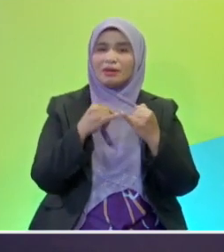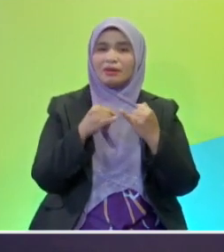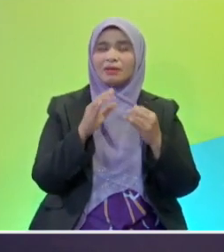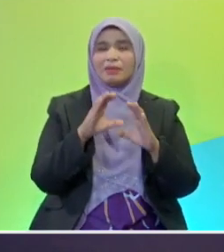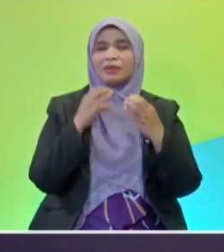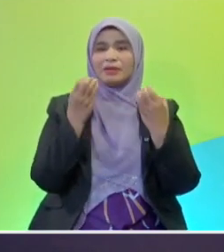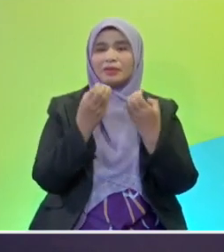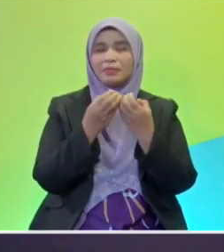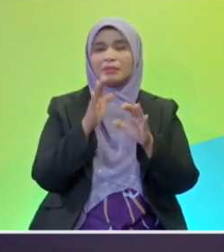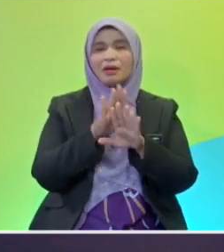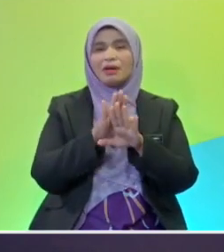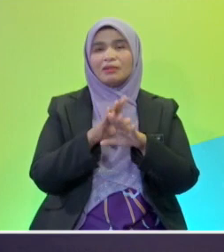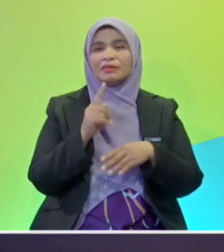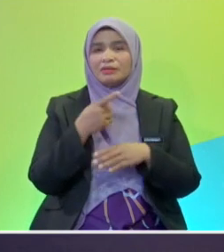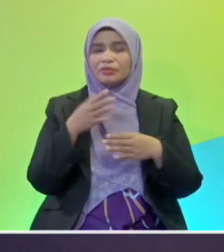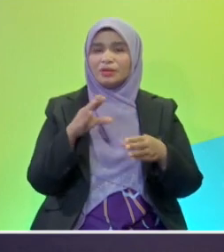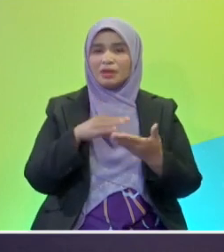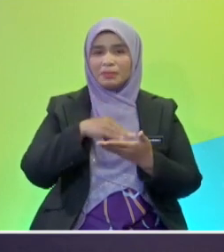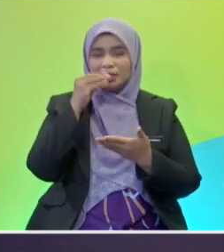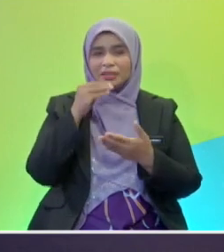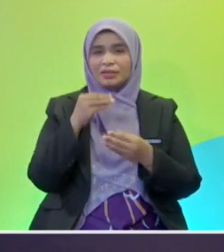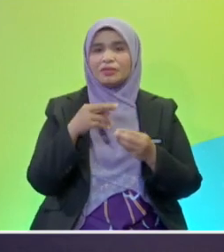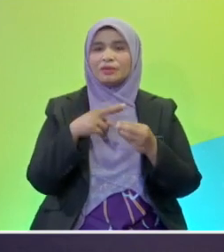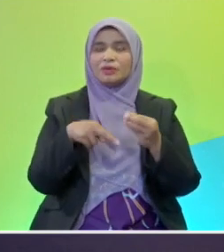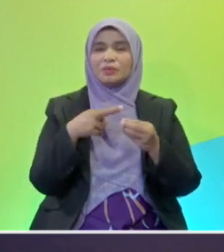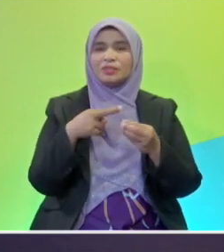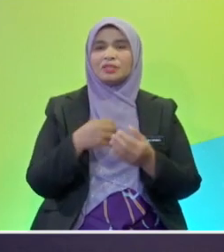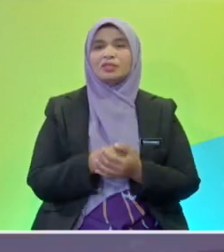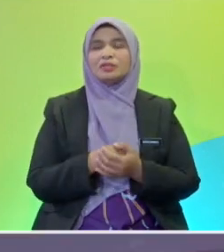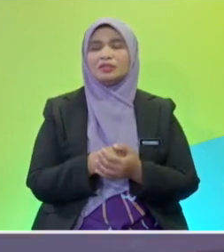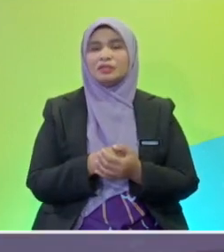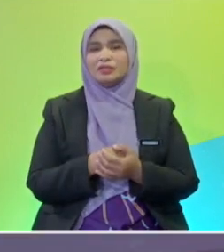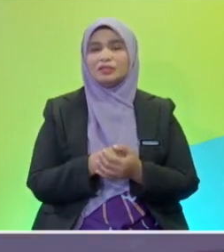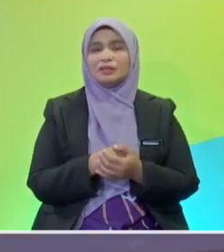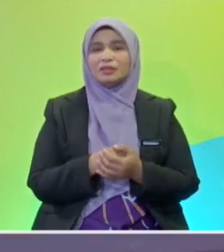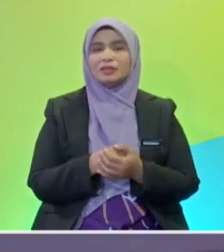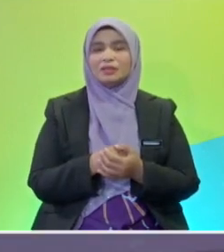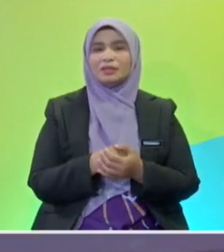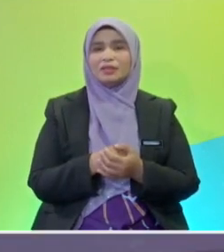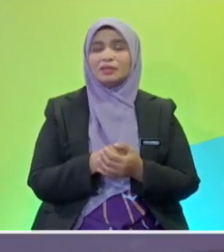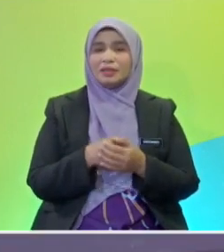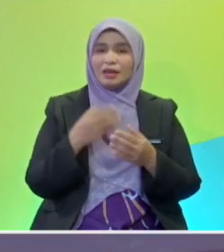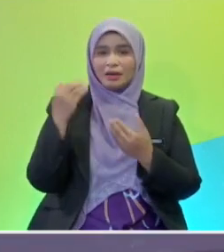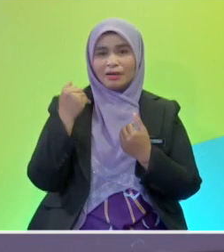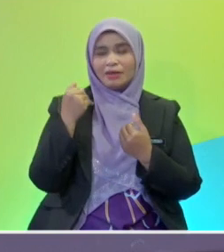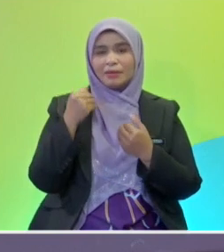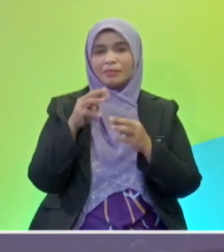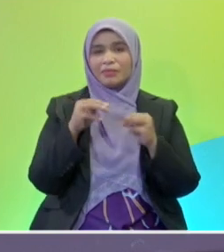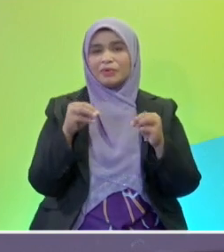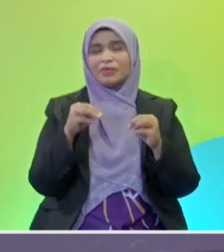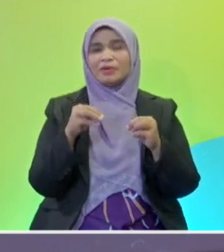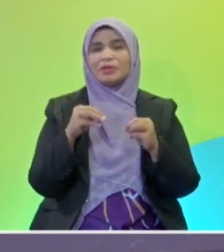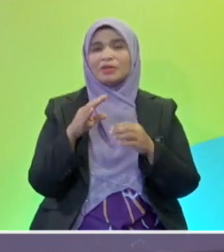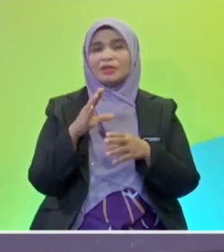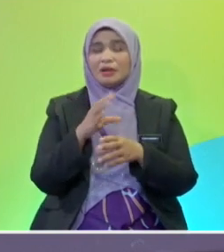dah kita pelajari dengan Cikgu suhaila sedikit rumusan ringkas daripada Cikgu silakan okey a diharapkan selepas murid-murid menonton slot ni okey